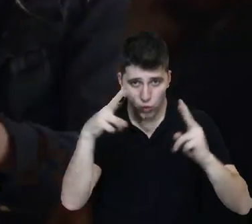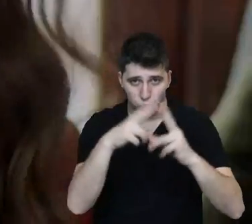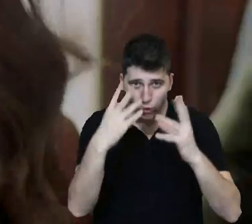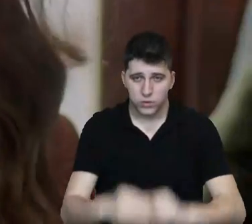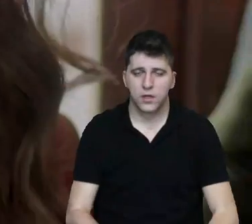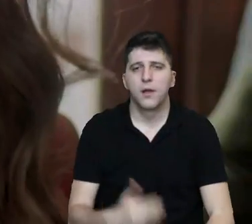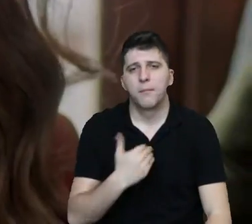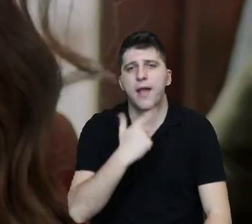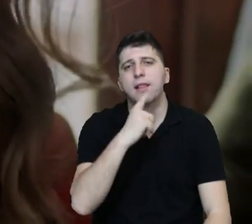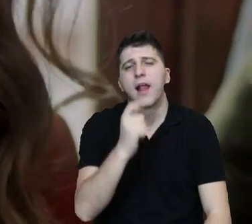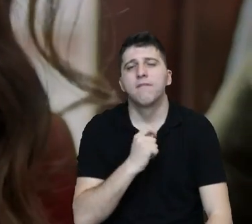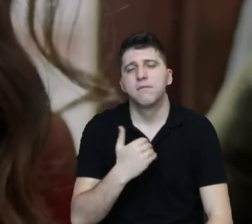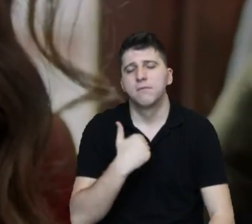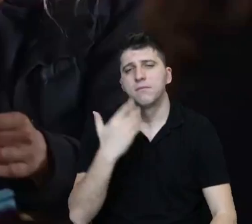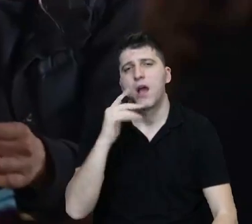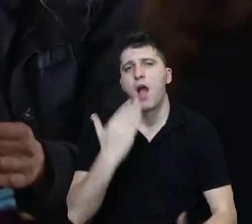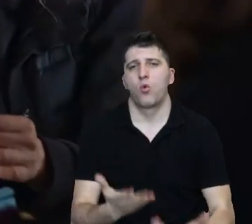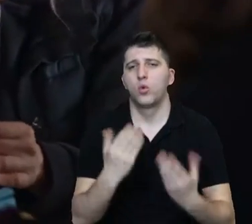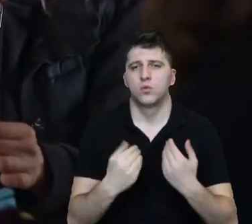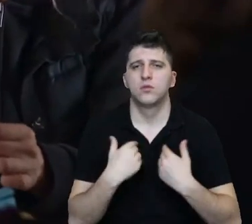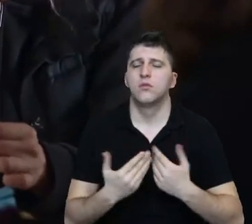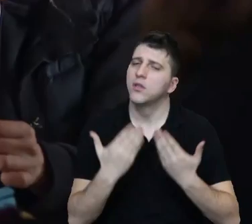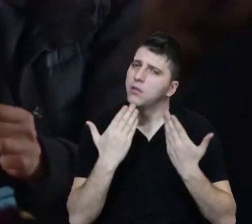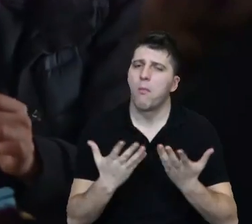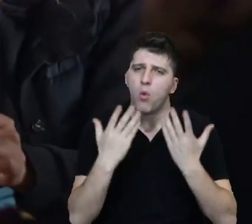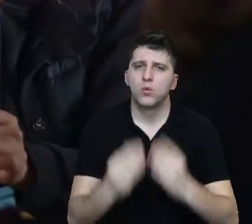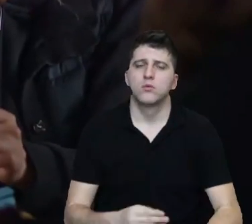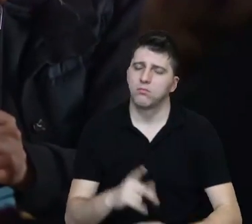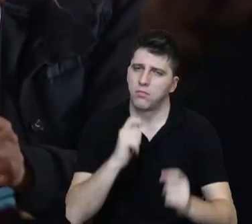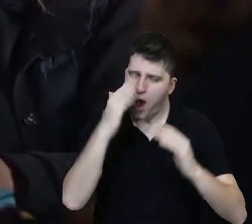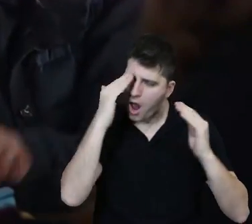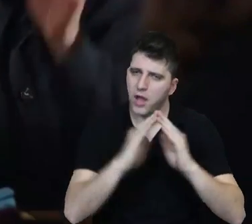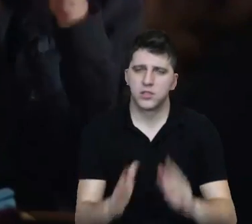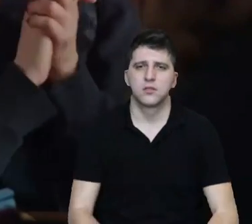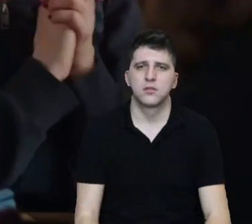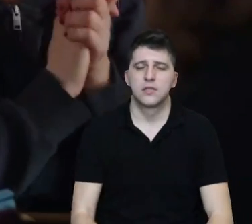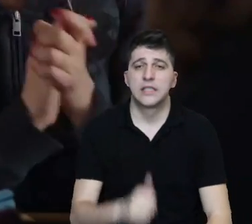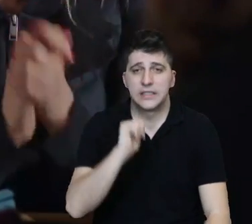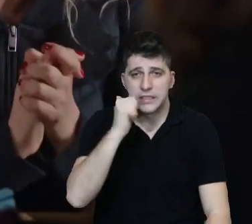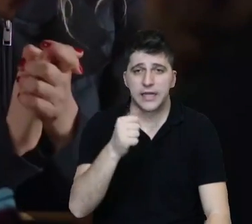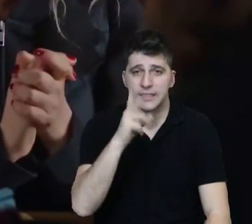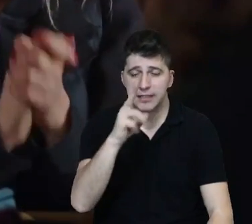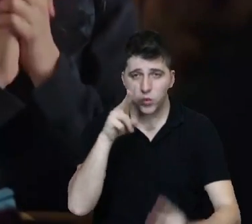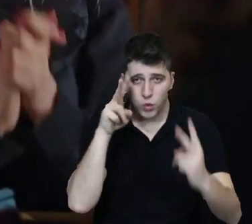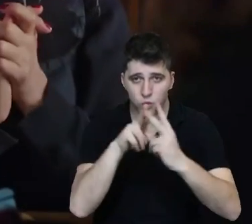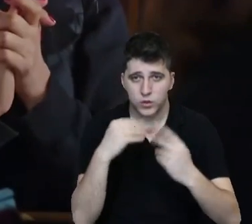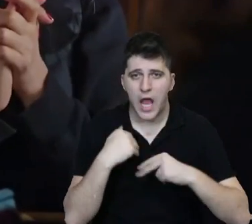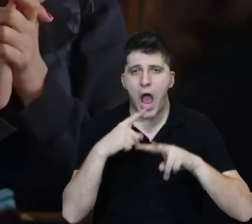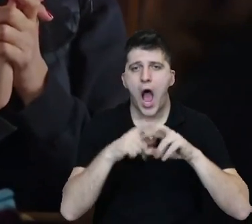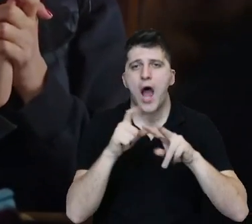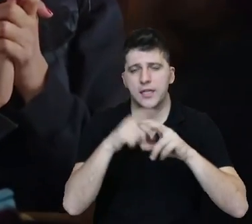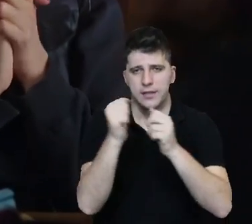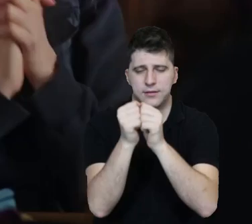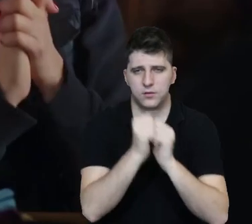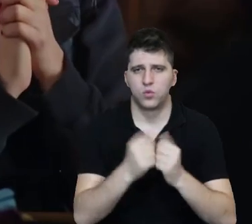görüşürseniz ben de teklifinizi değerlendiririm. Tamam o zaman. Anlaştık. Yarın sizinle görüşüyoruz. Arda'yı da